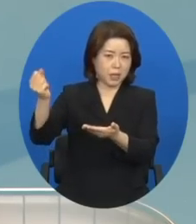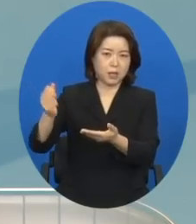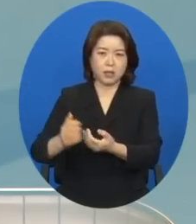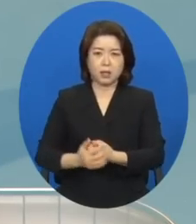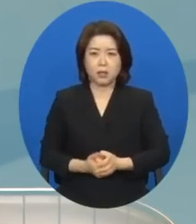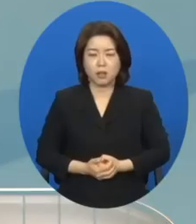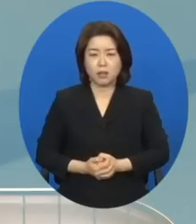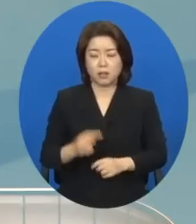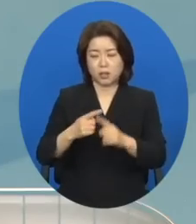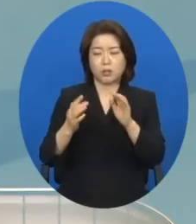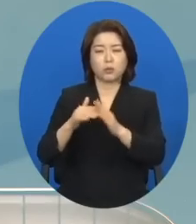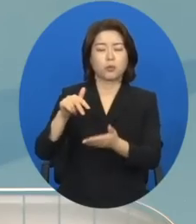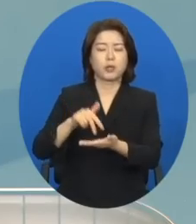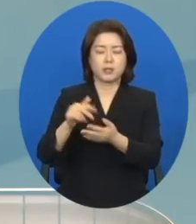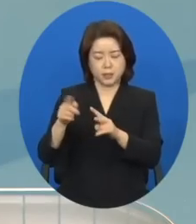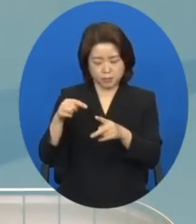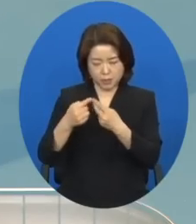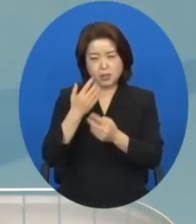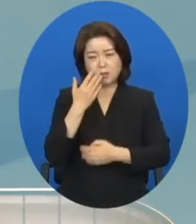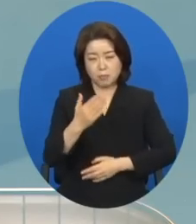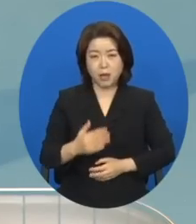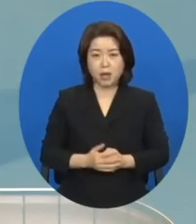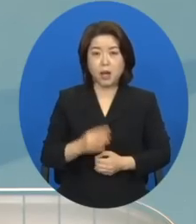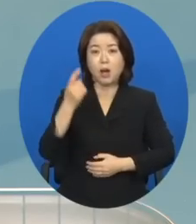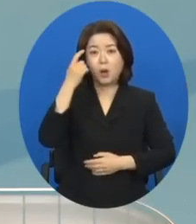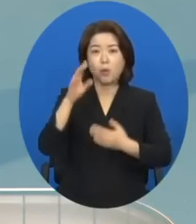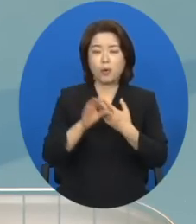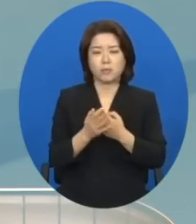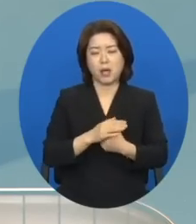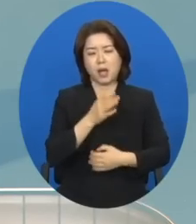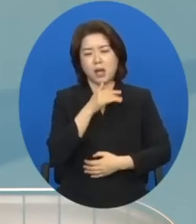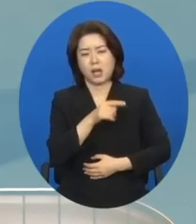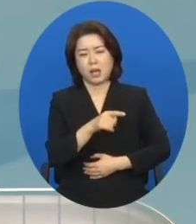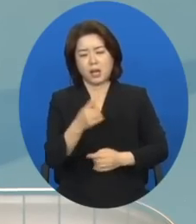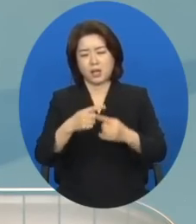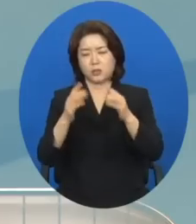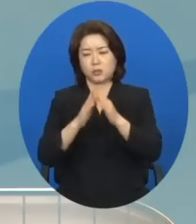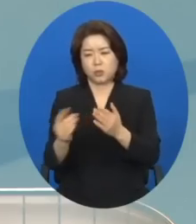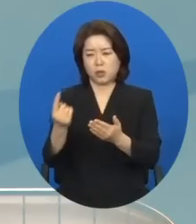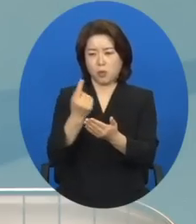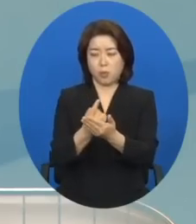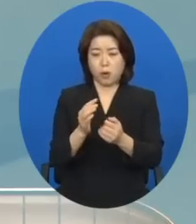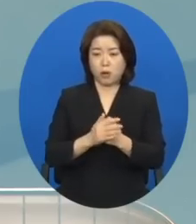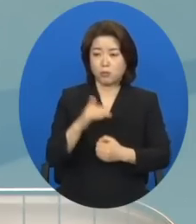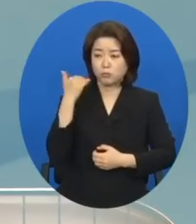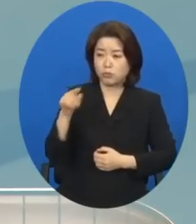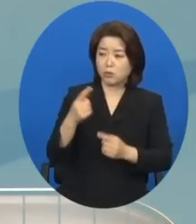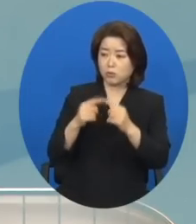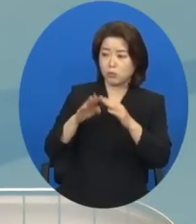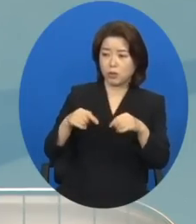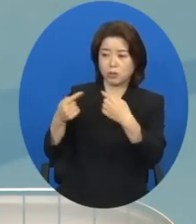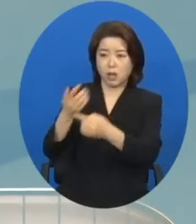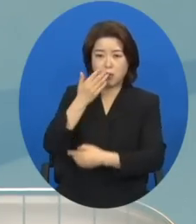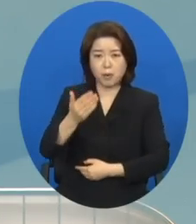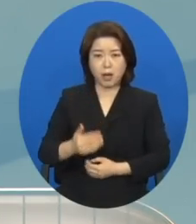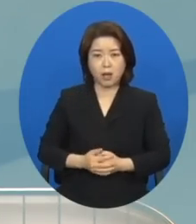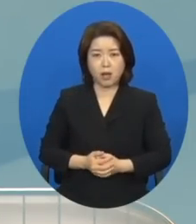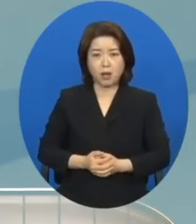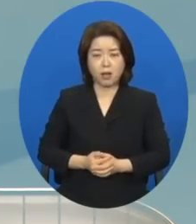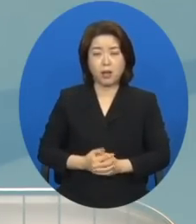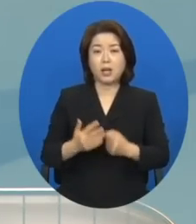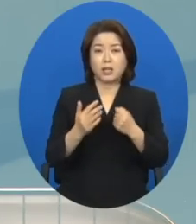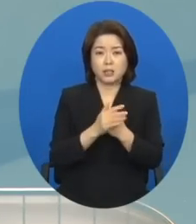입장도 이해는 갑니다. 왜냐하면 그 사람이 그 교회의 성도래 가면 누가 그 교회 가겠어요? 그러니까